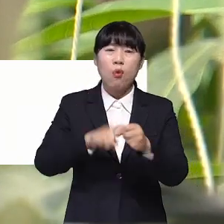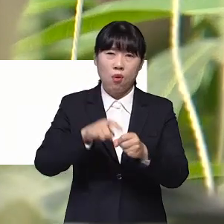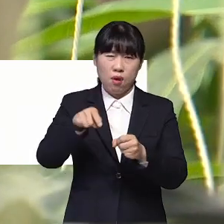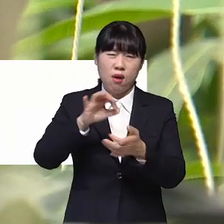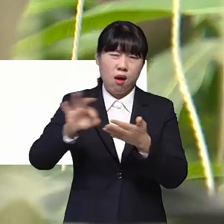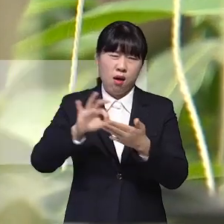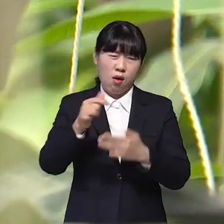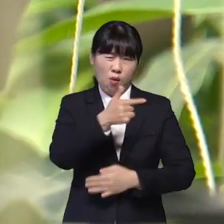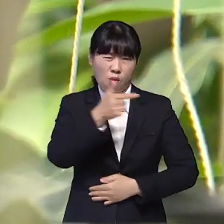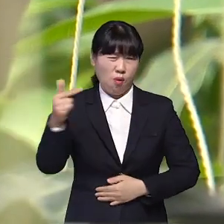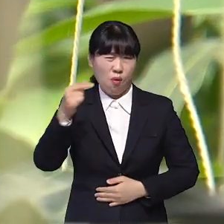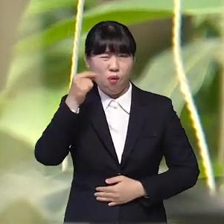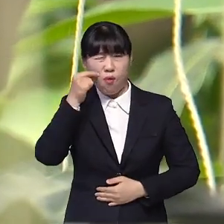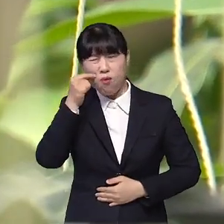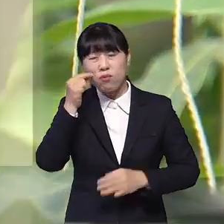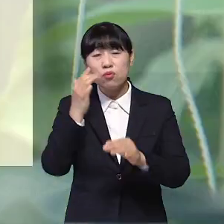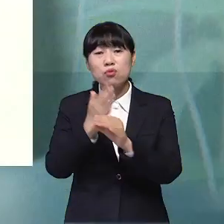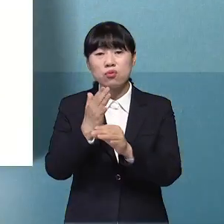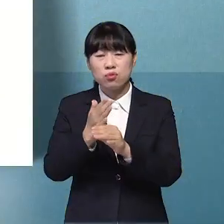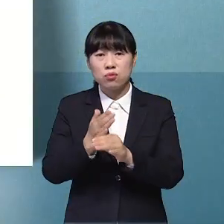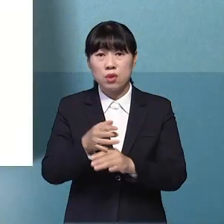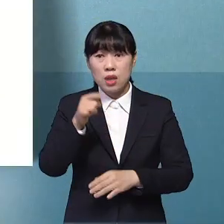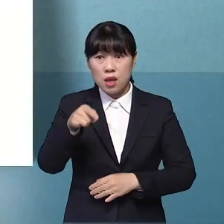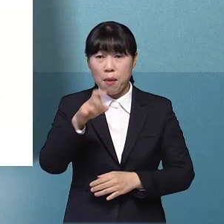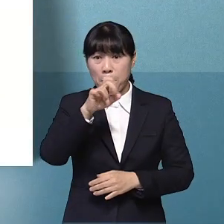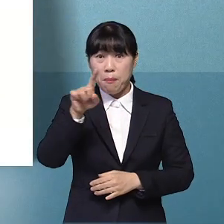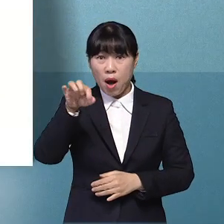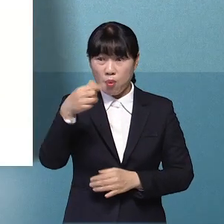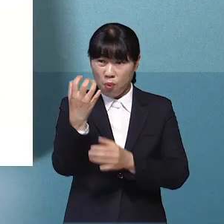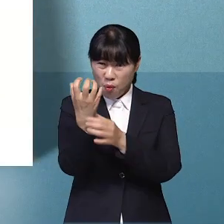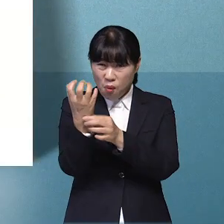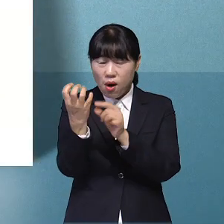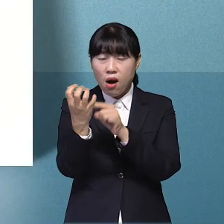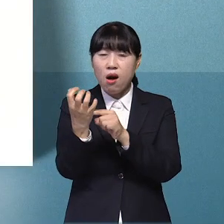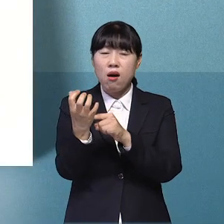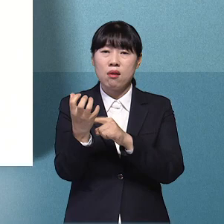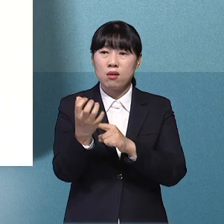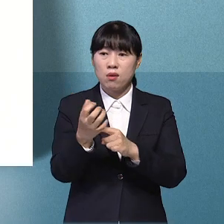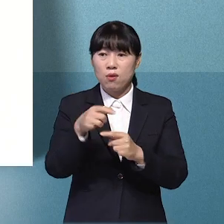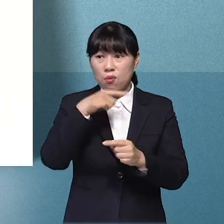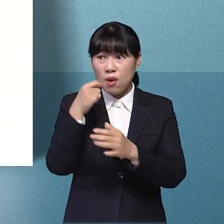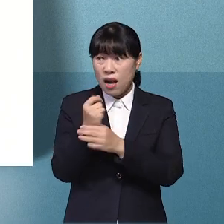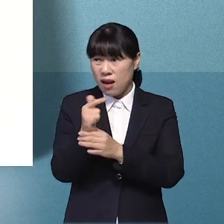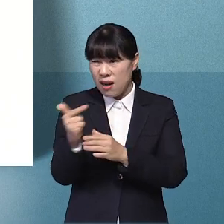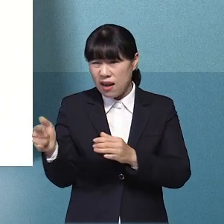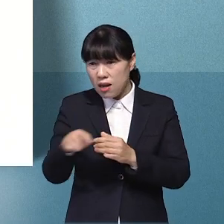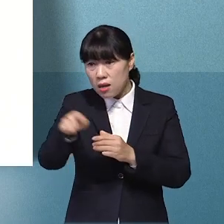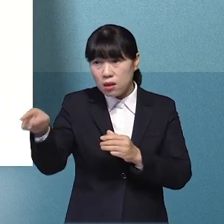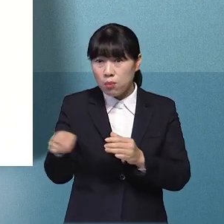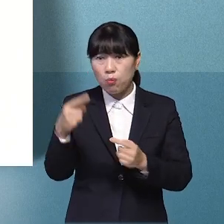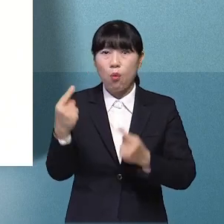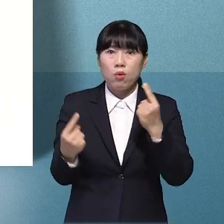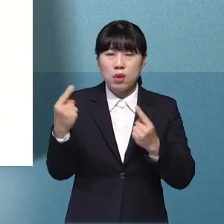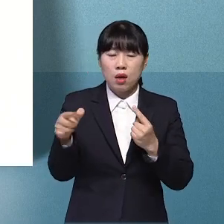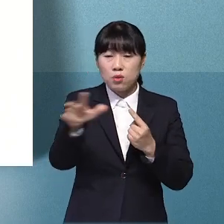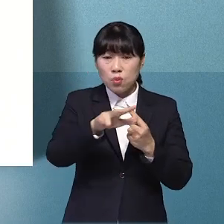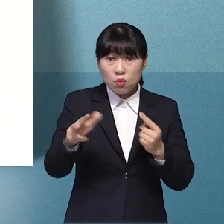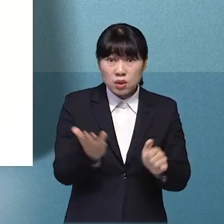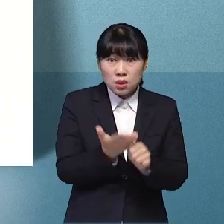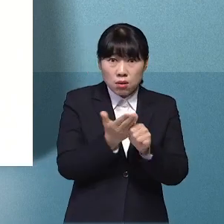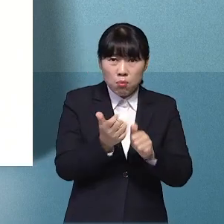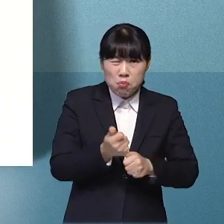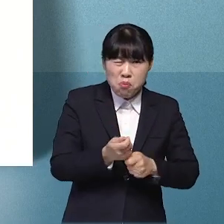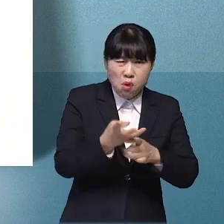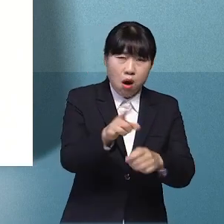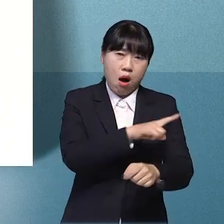인기를 끌고 있습니다 이렇다보니 망고는 아열대 과일 중청 국적으로 재배면적이 68 헥타르 로